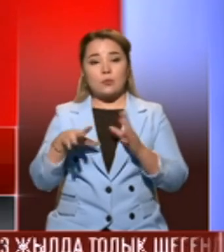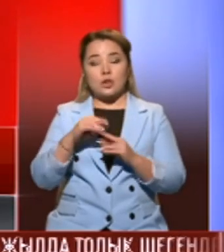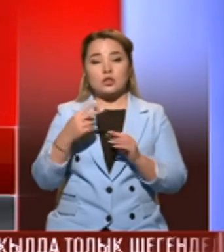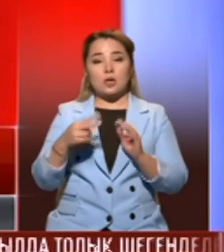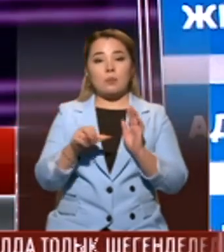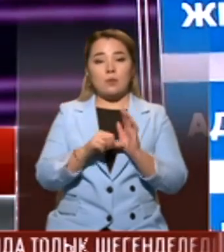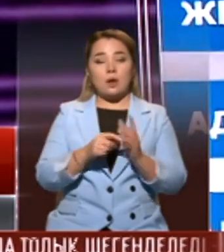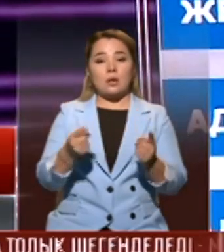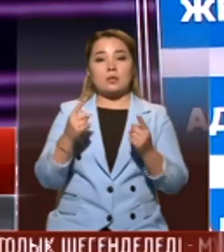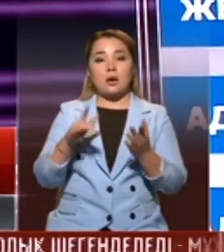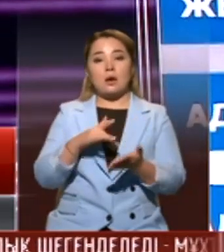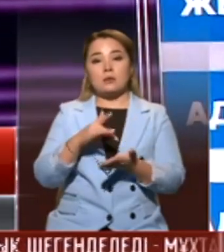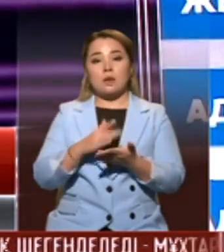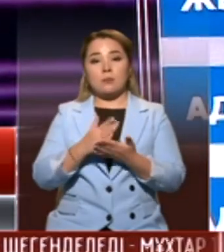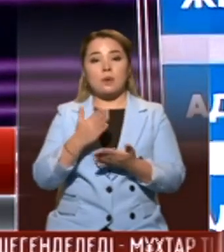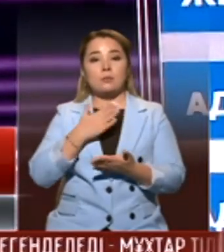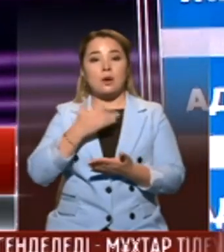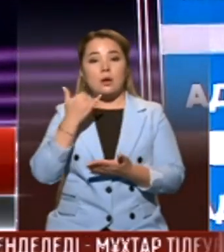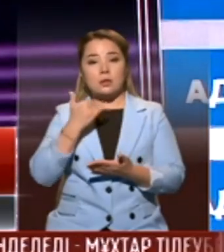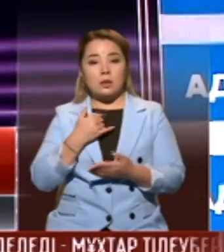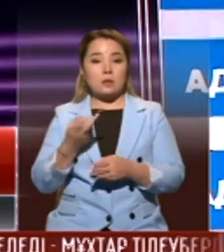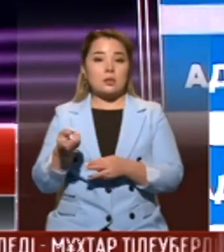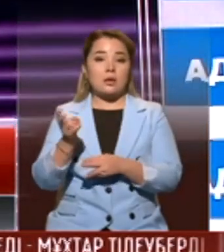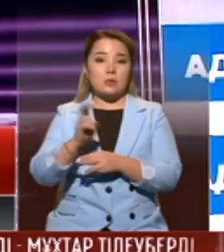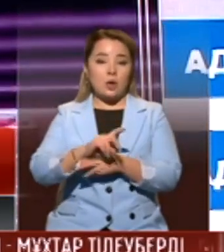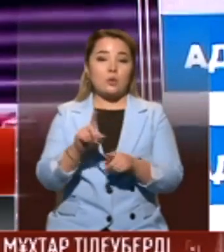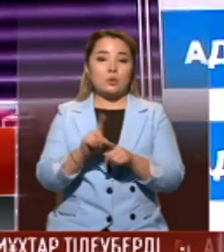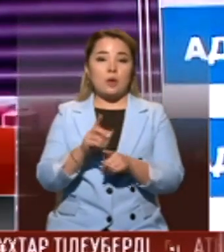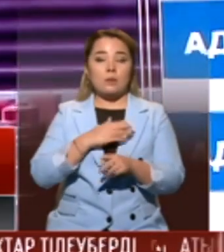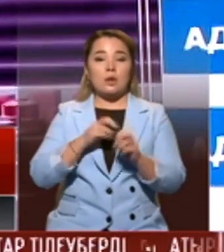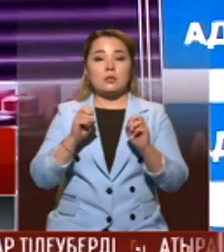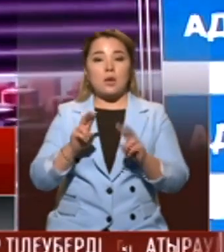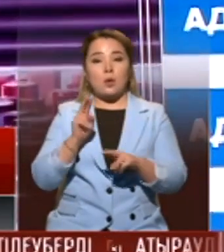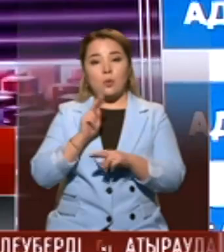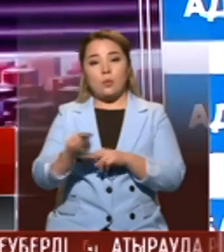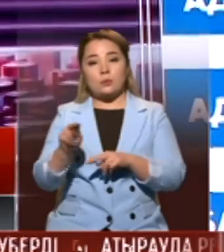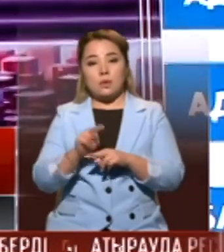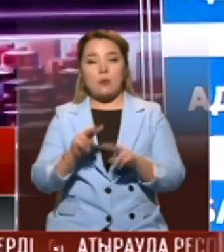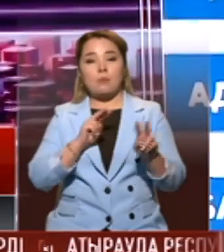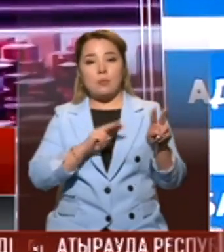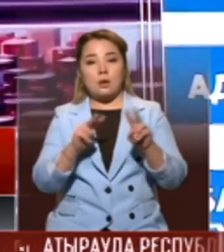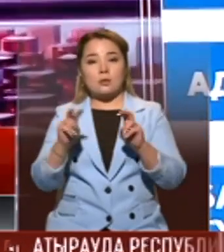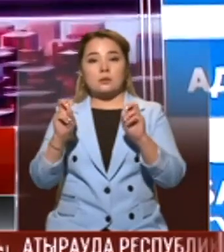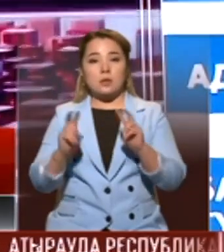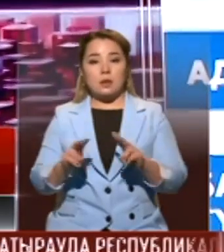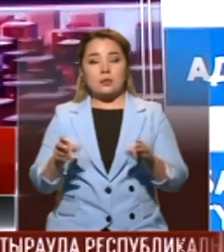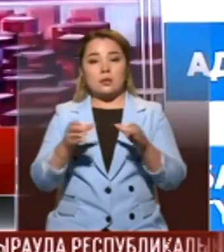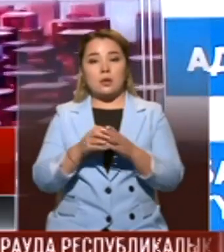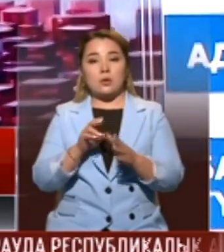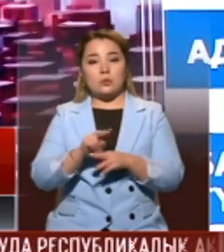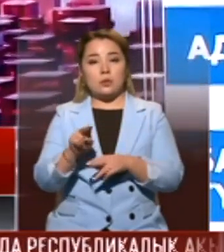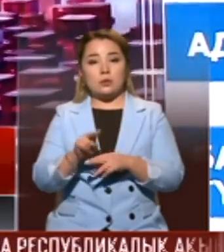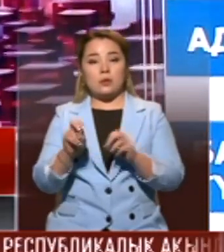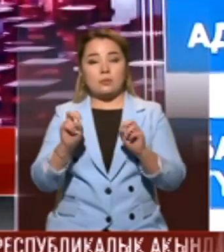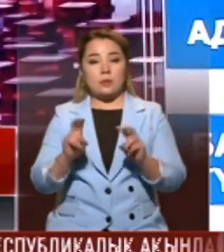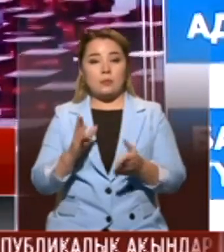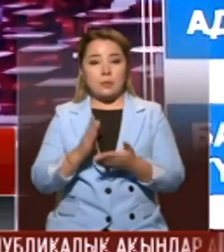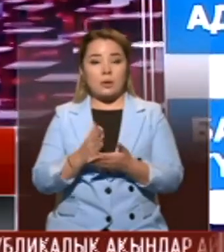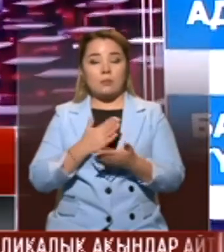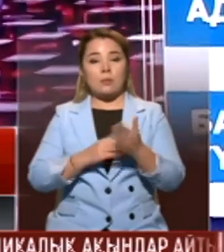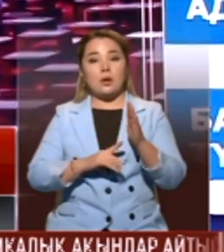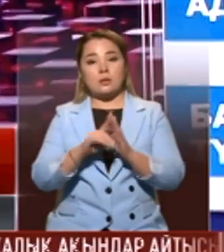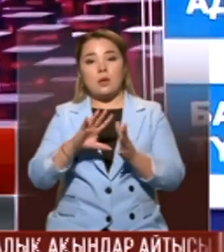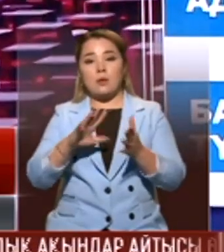ірі қалаларда бар. Бізге хабарлассын, келсін. Бұл жерде арнайы оқытатын, біздерде бақылаушылар қатысты арнайы оқытатын тренерлер бар. Олар бастан